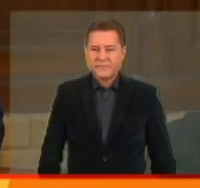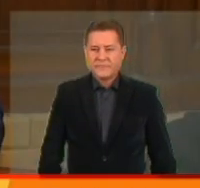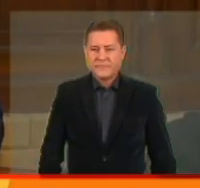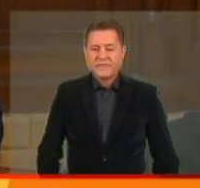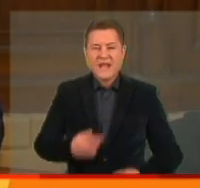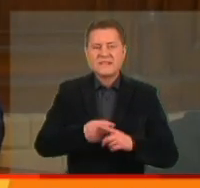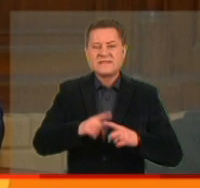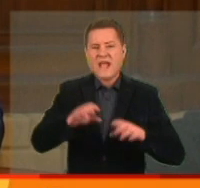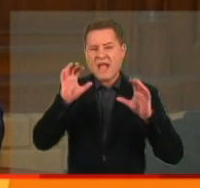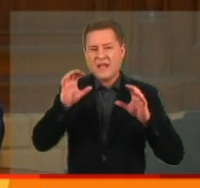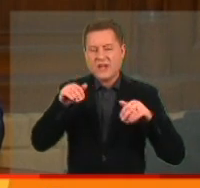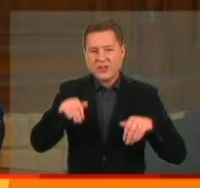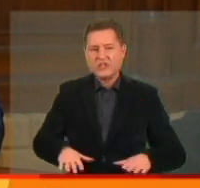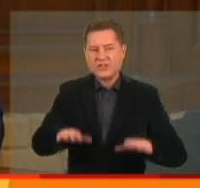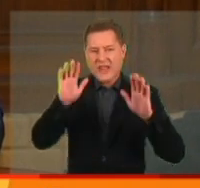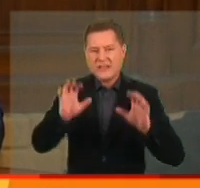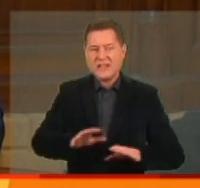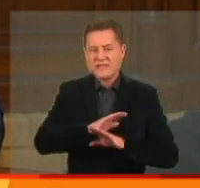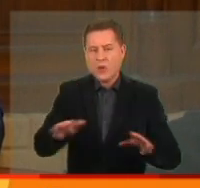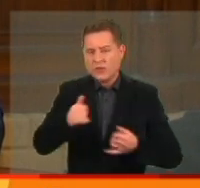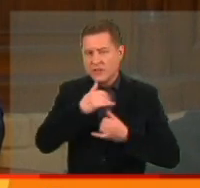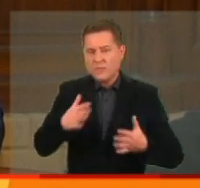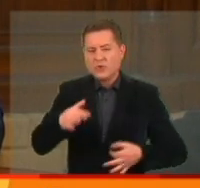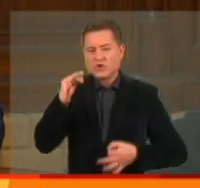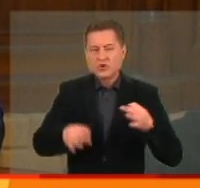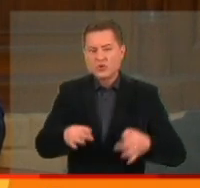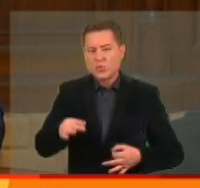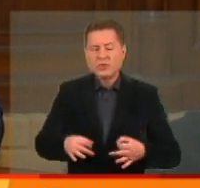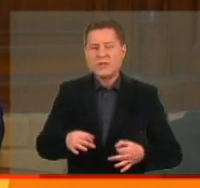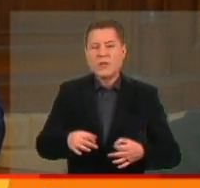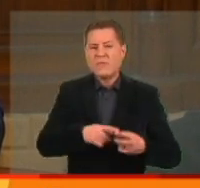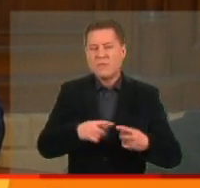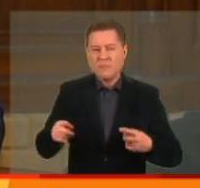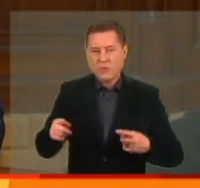Все рішення є незаконним. Тож не може суд при продовженні терміну